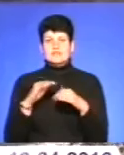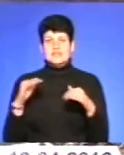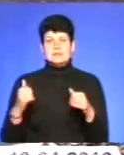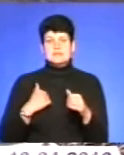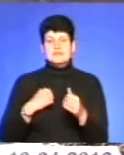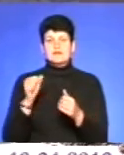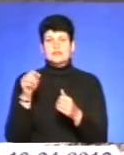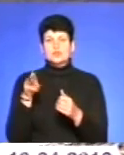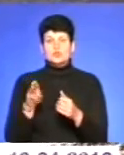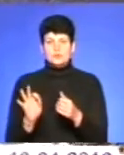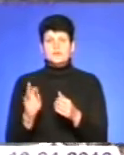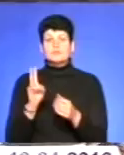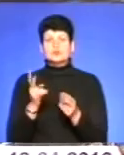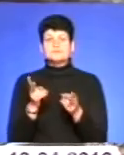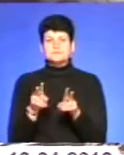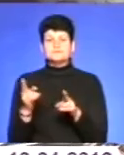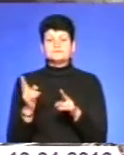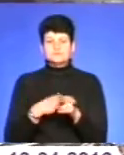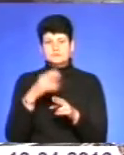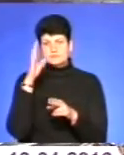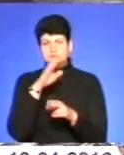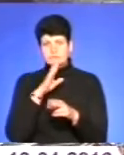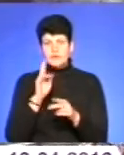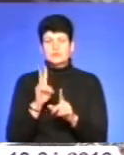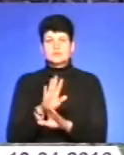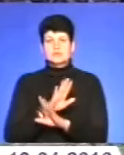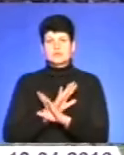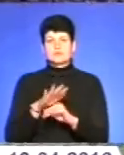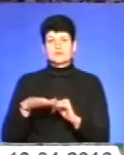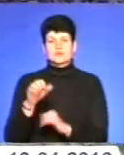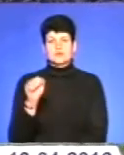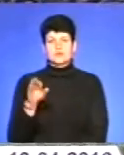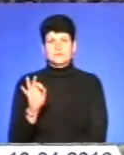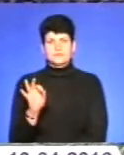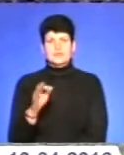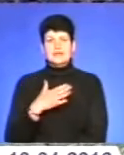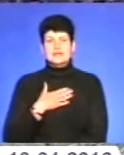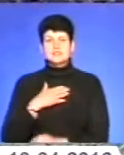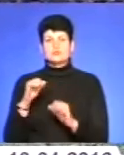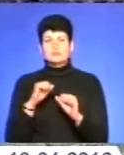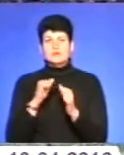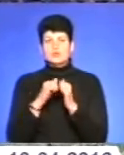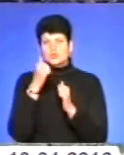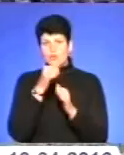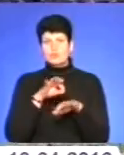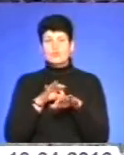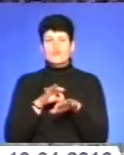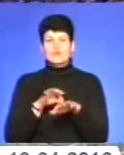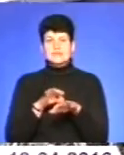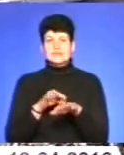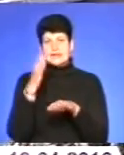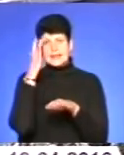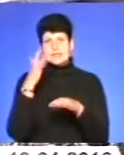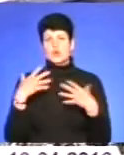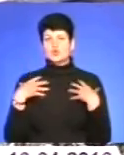діти, які залишилися без батьків, які загинули в зоні антитерористичної операції. Нашим управлінням щорічно проводиться